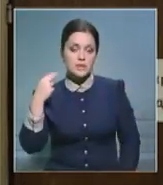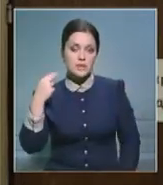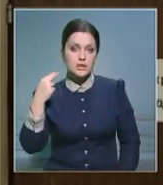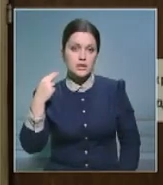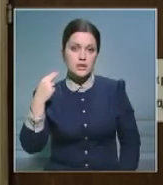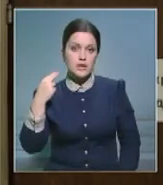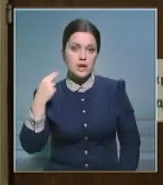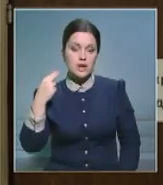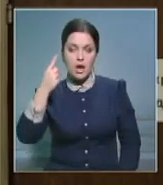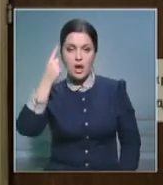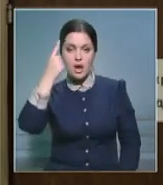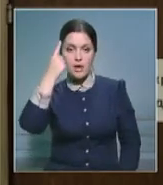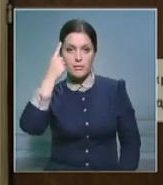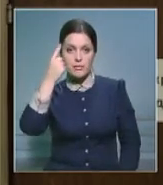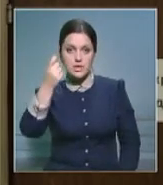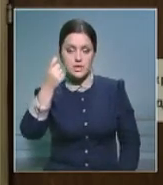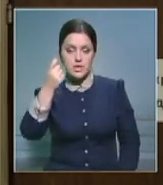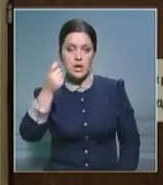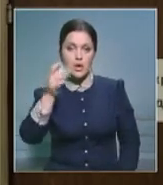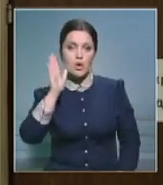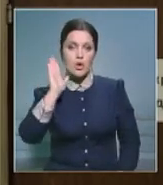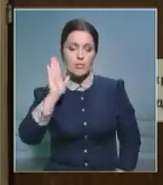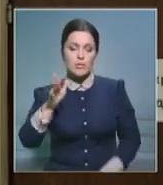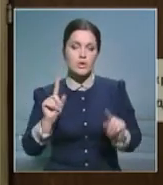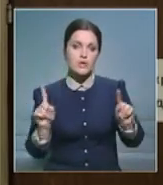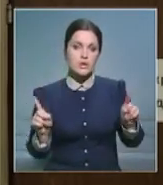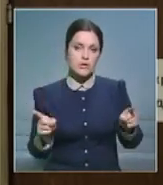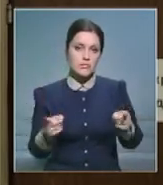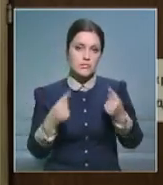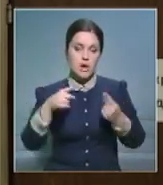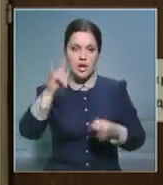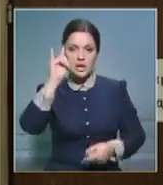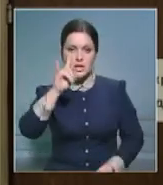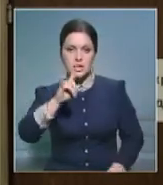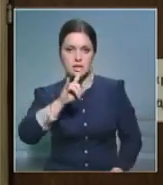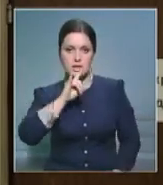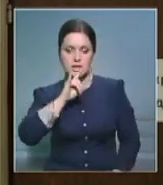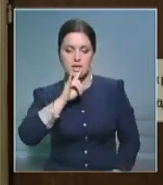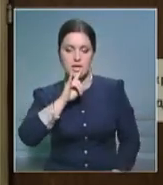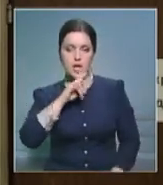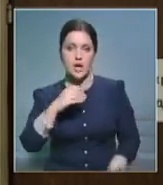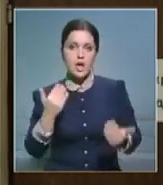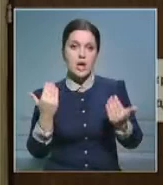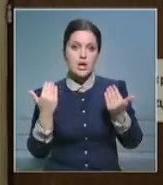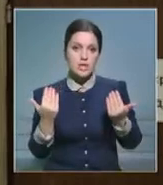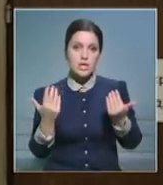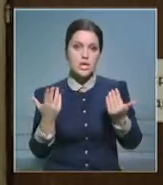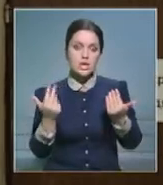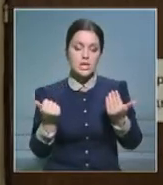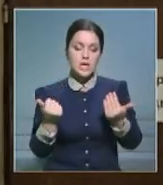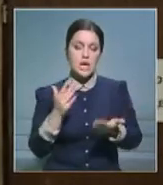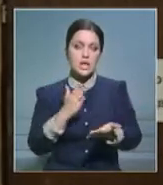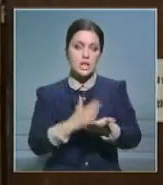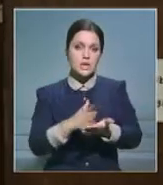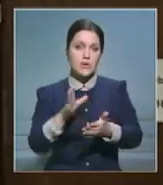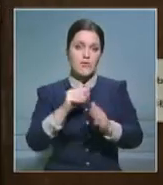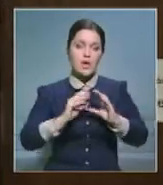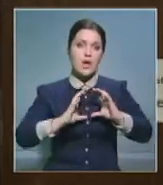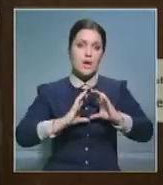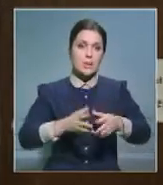в этом послании, выведет страну из кризиса, который сейчас затронул практически все страны